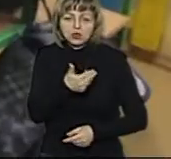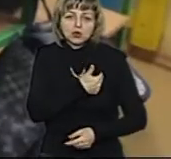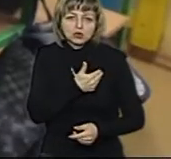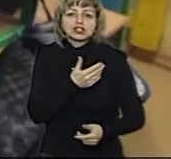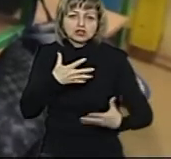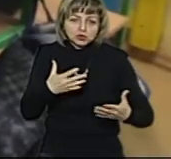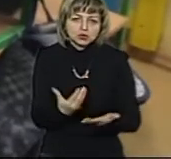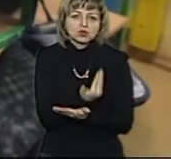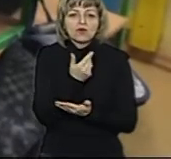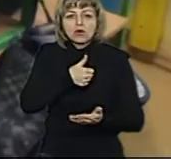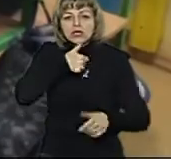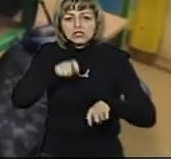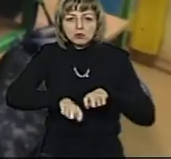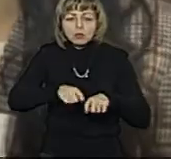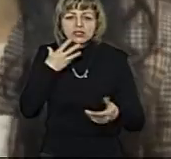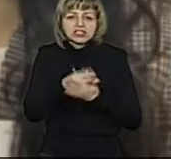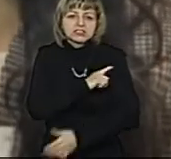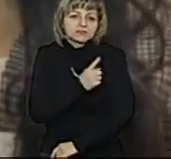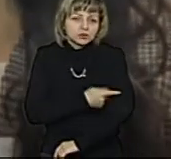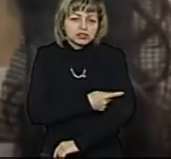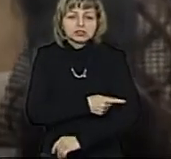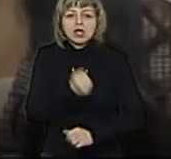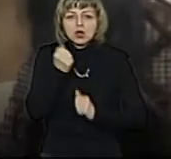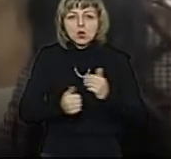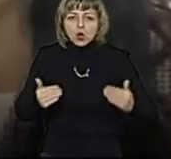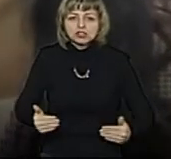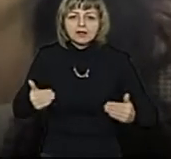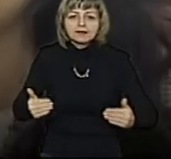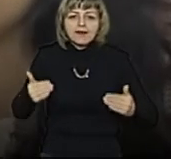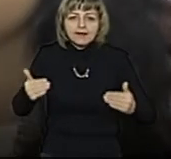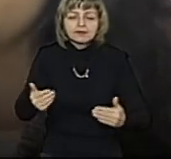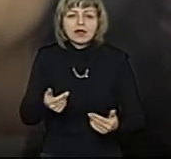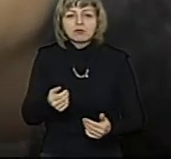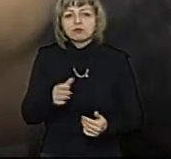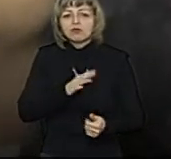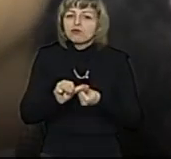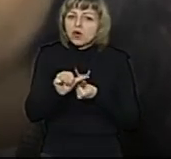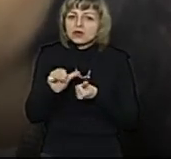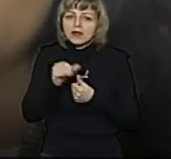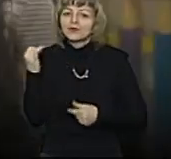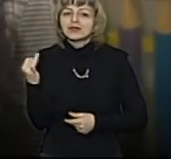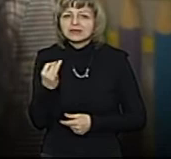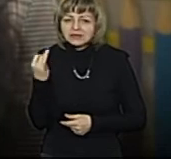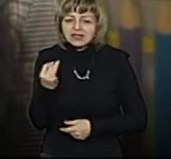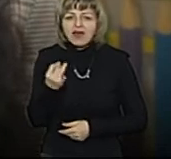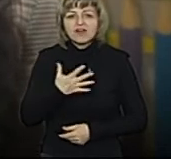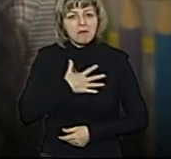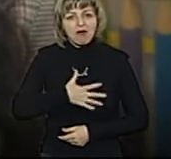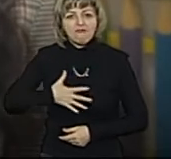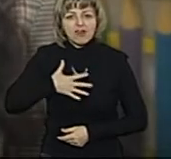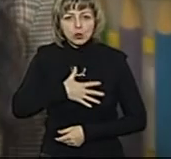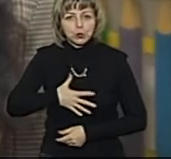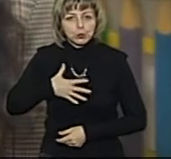знову спробувати свої сили. Кожен етап по-своєму був для нас хвилюючим, цікавим. Це,